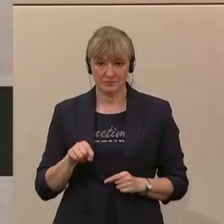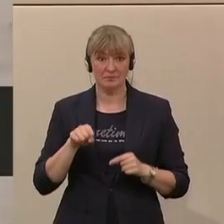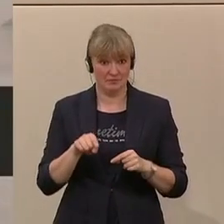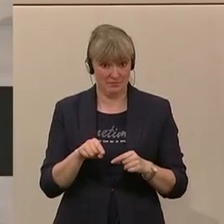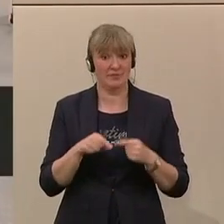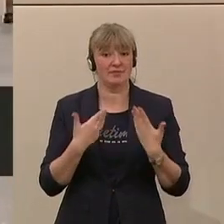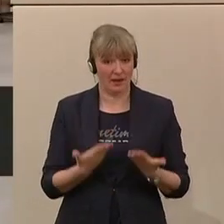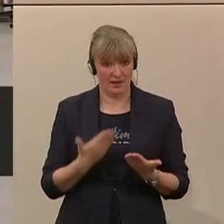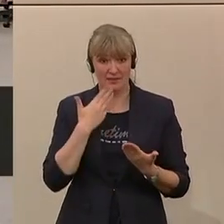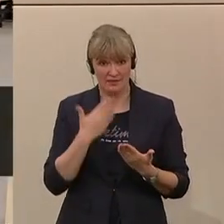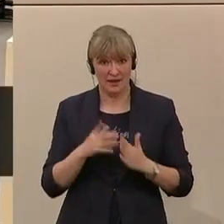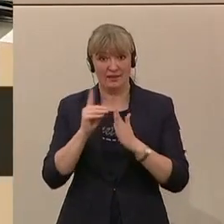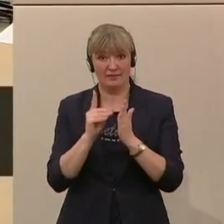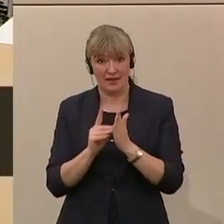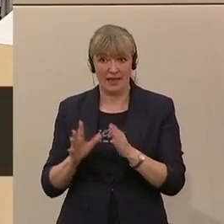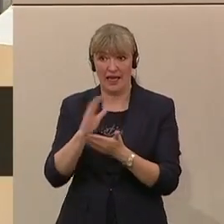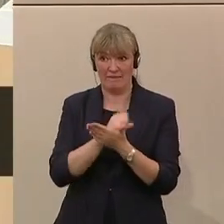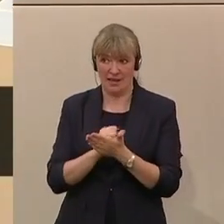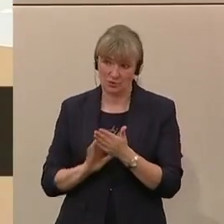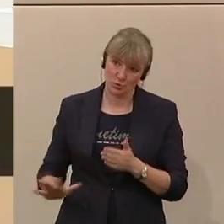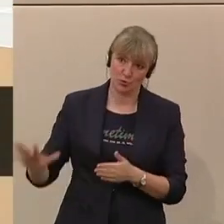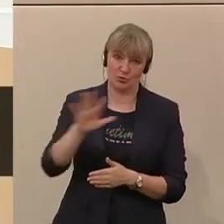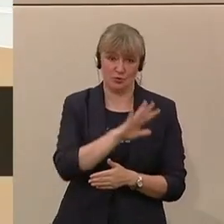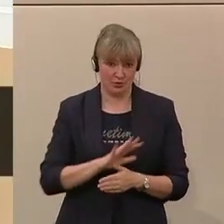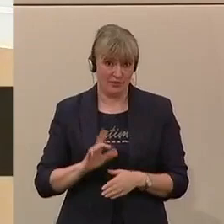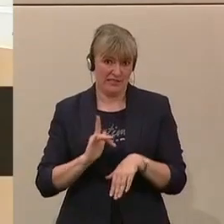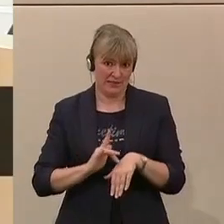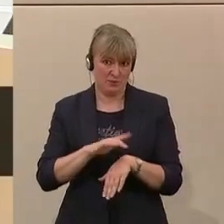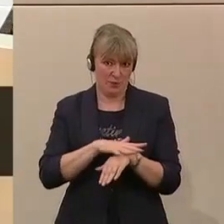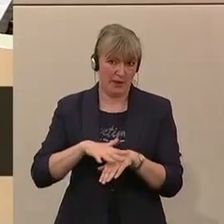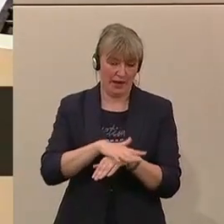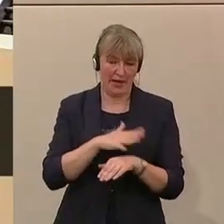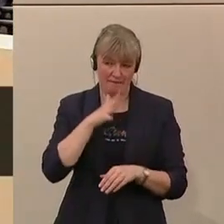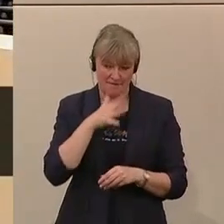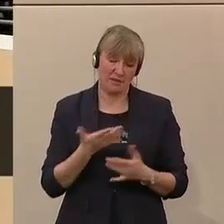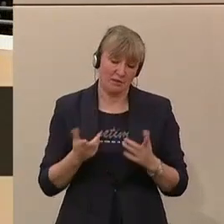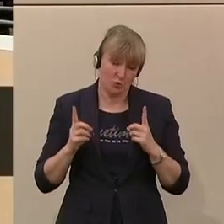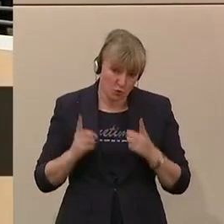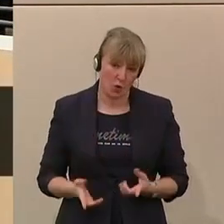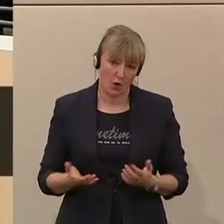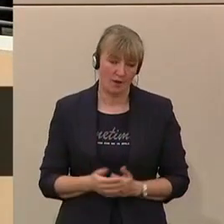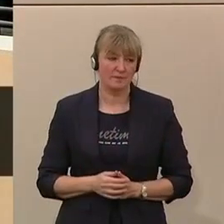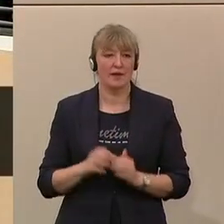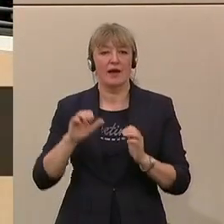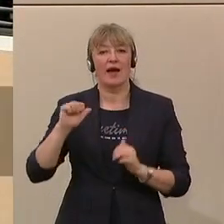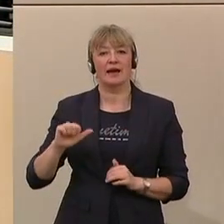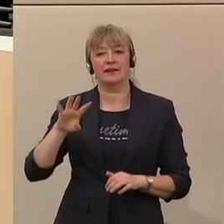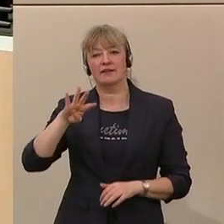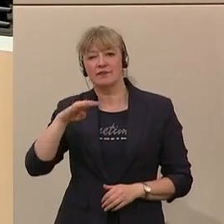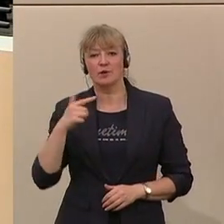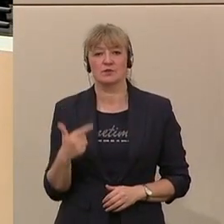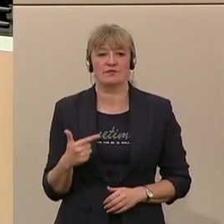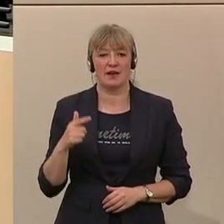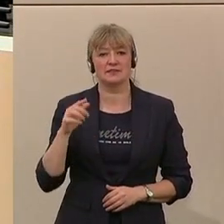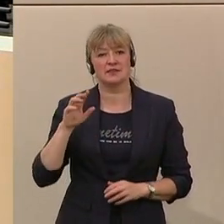größeren Datenerfassung in diesem so sensiblen Bereich führen wird und auch soll. Artikel 24 der